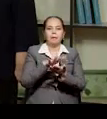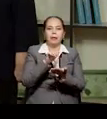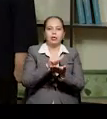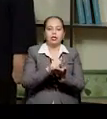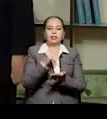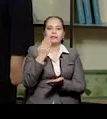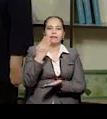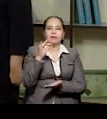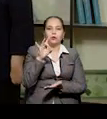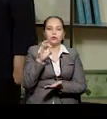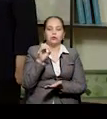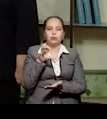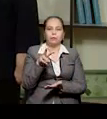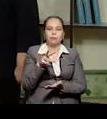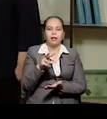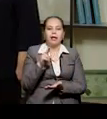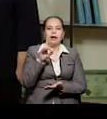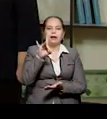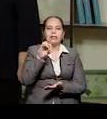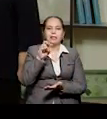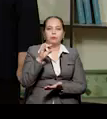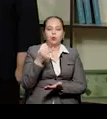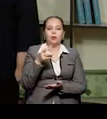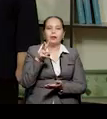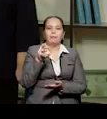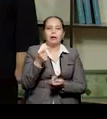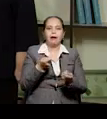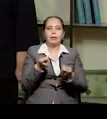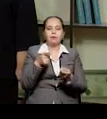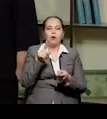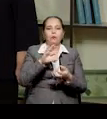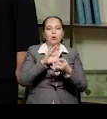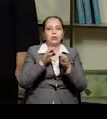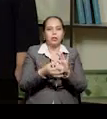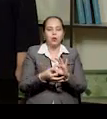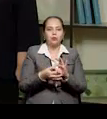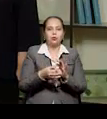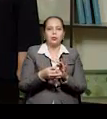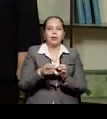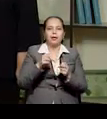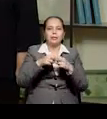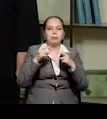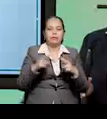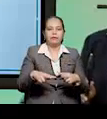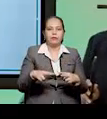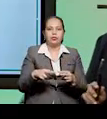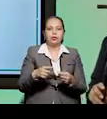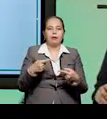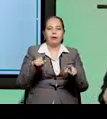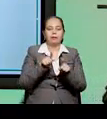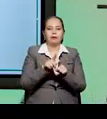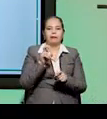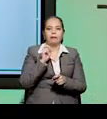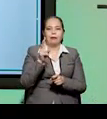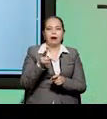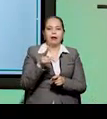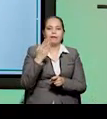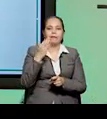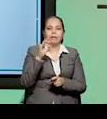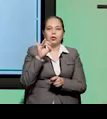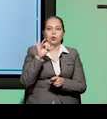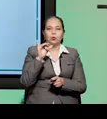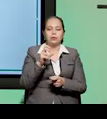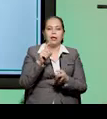поражается вирусом. Рецепторный механизм, он более сложный и специфичный, так как